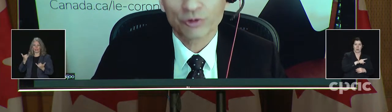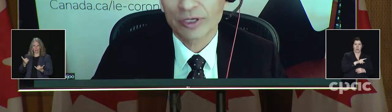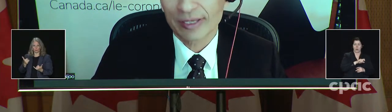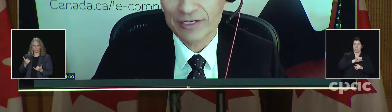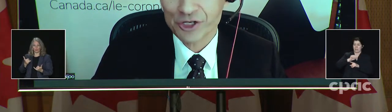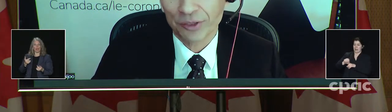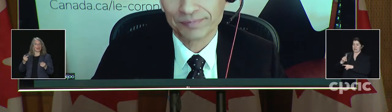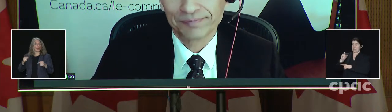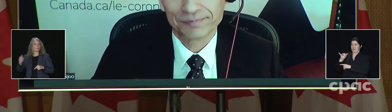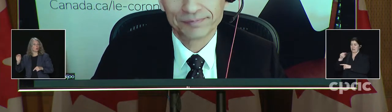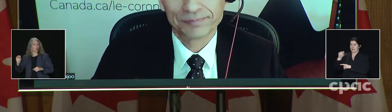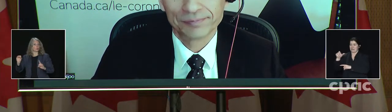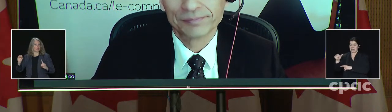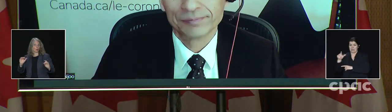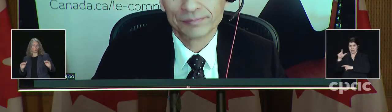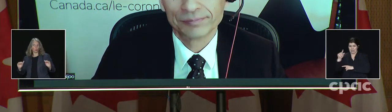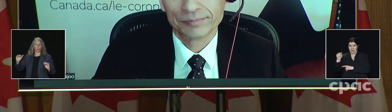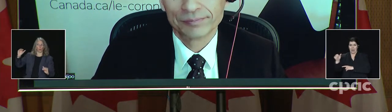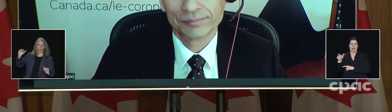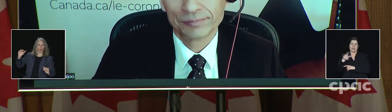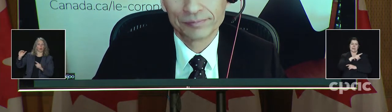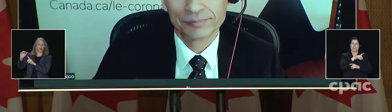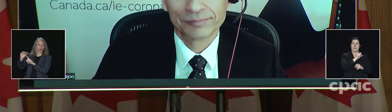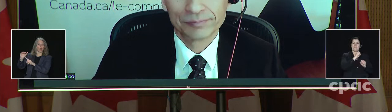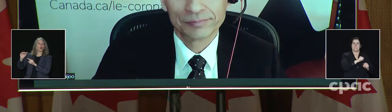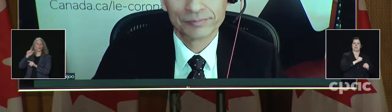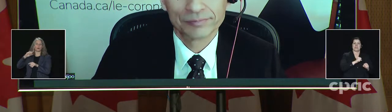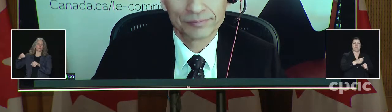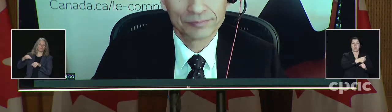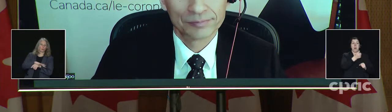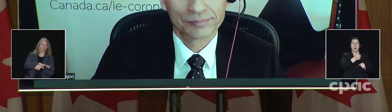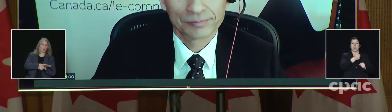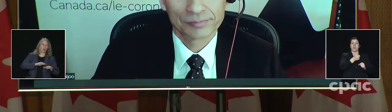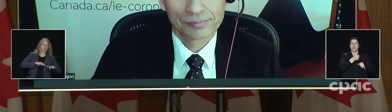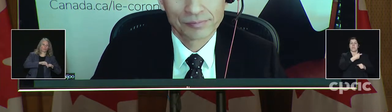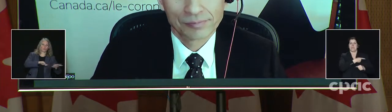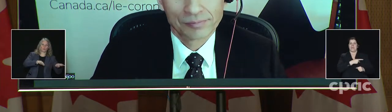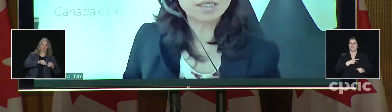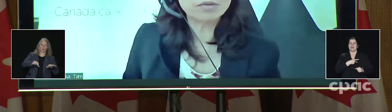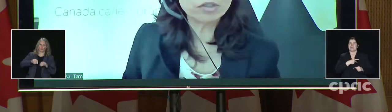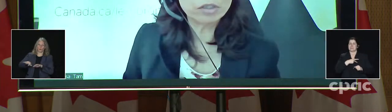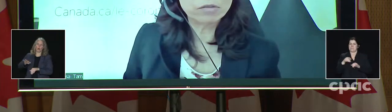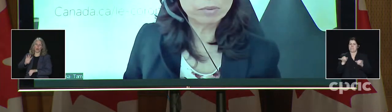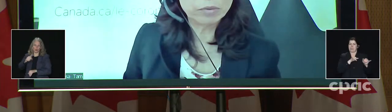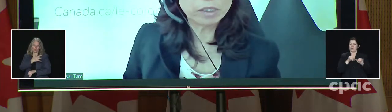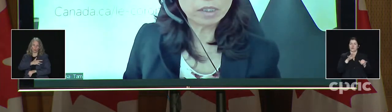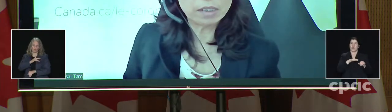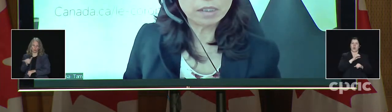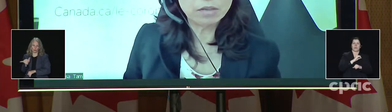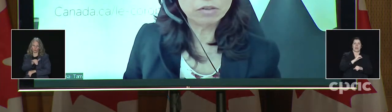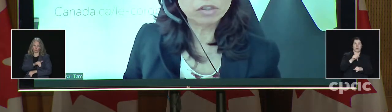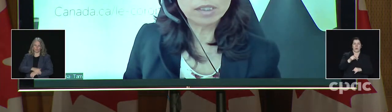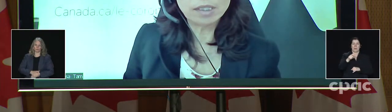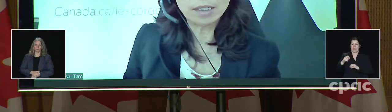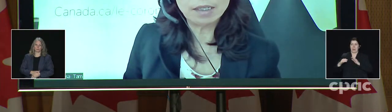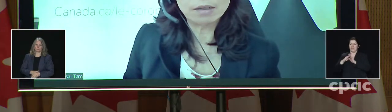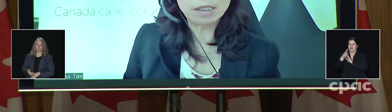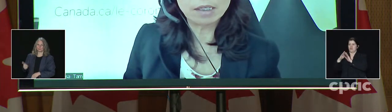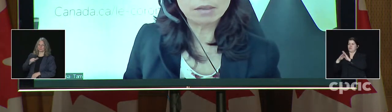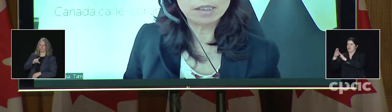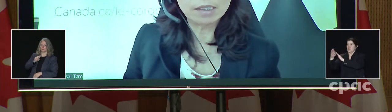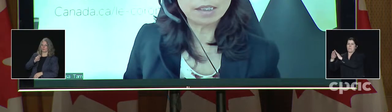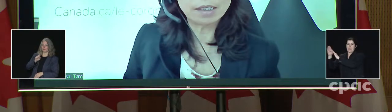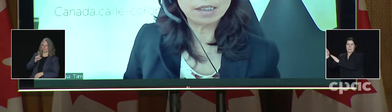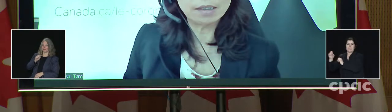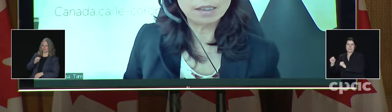dans d'autres régions. Thank you. Just to repeat what Dr. Njoo just said,